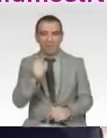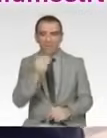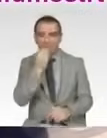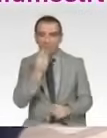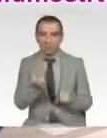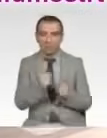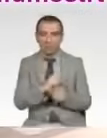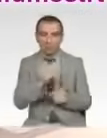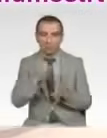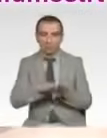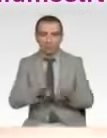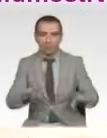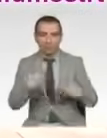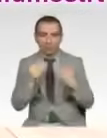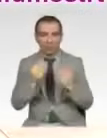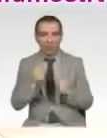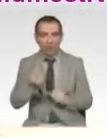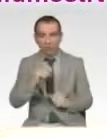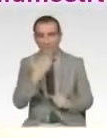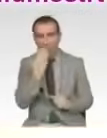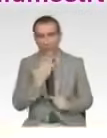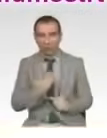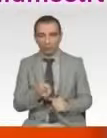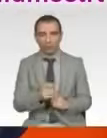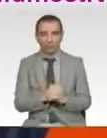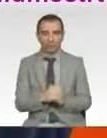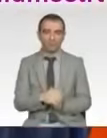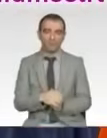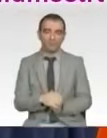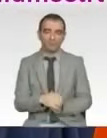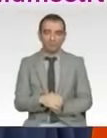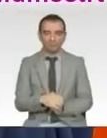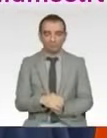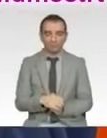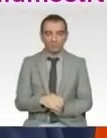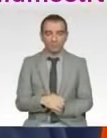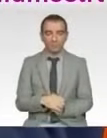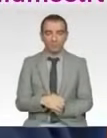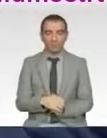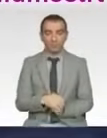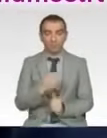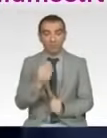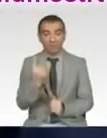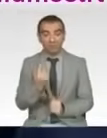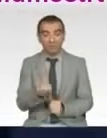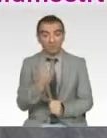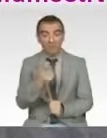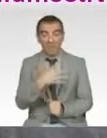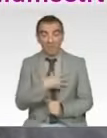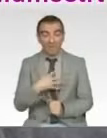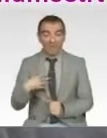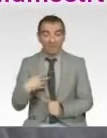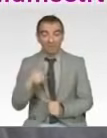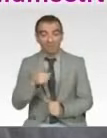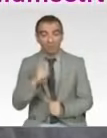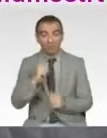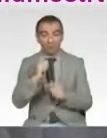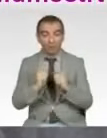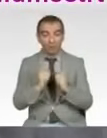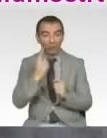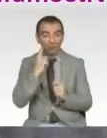yemekten sonra sofra duası okuyacağım şeklinde. Aa, bana güzel bir şey çıktı. Annemle sütlaç